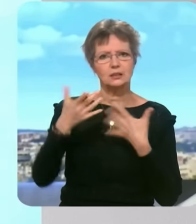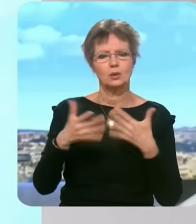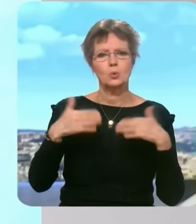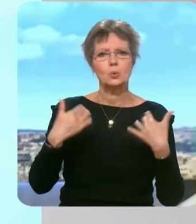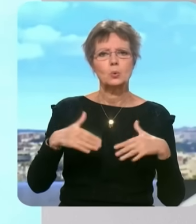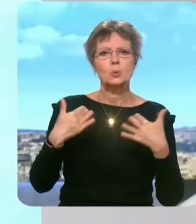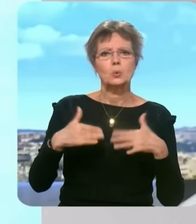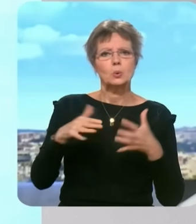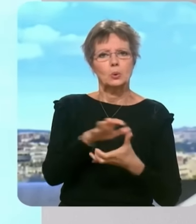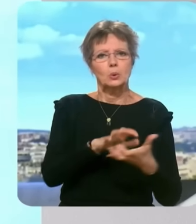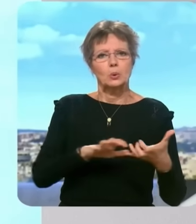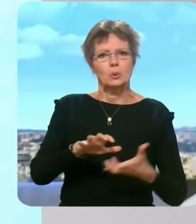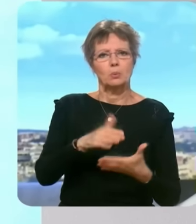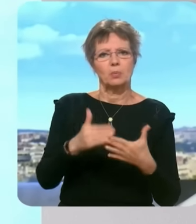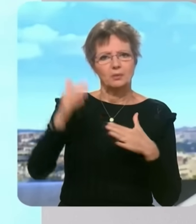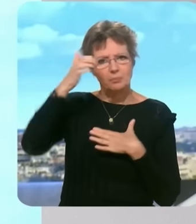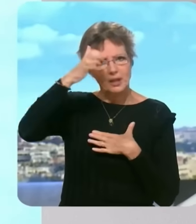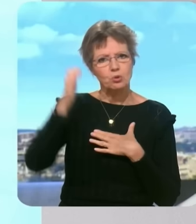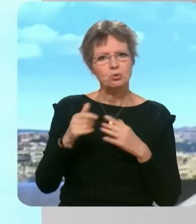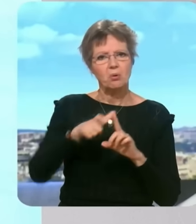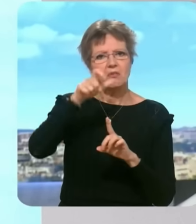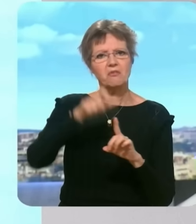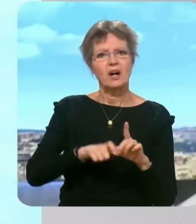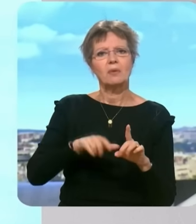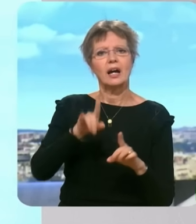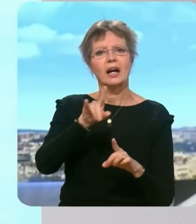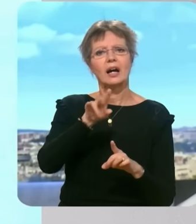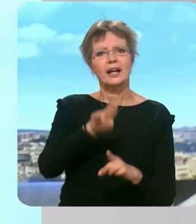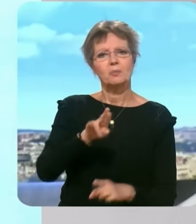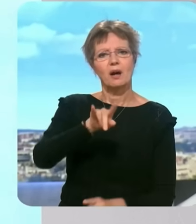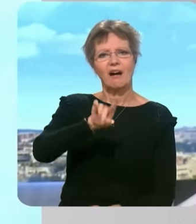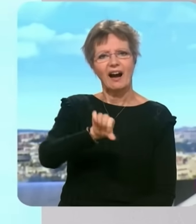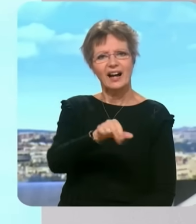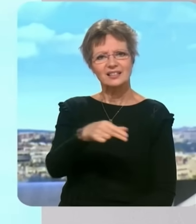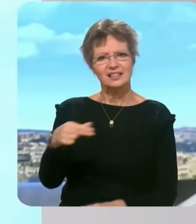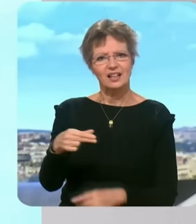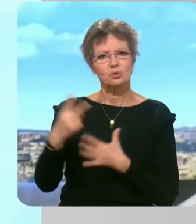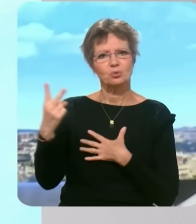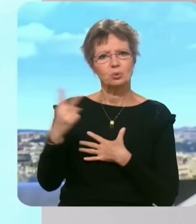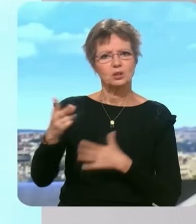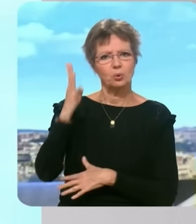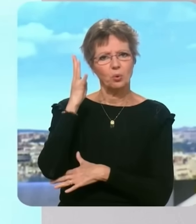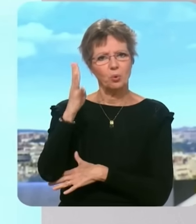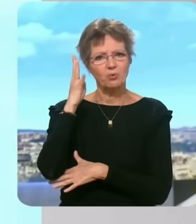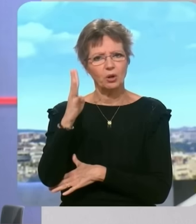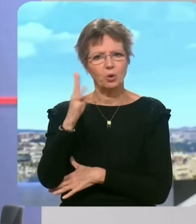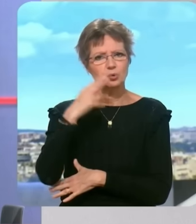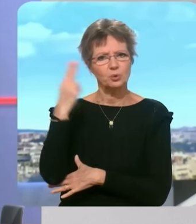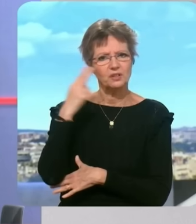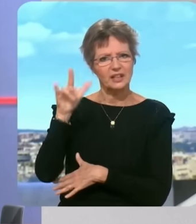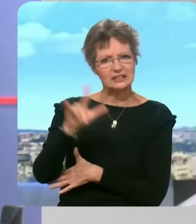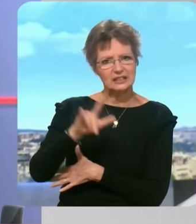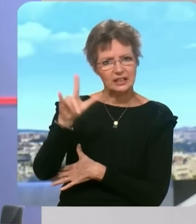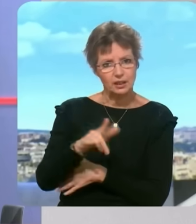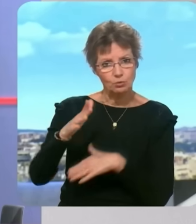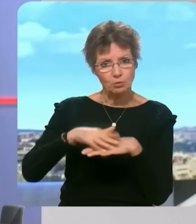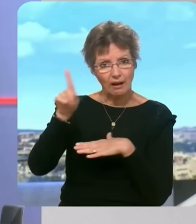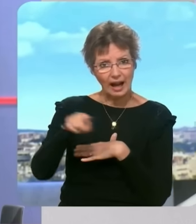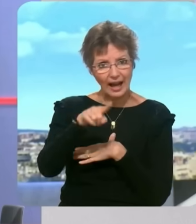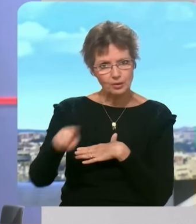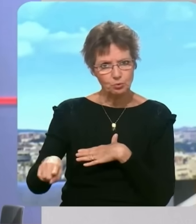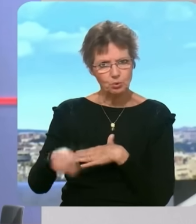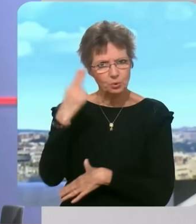partis de gauche. Jean-Luc Mélenchon et la militante franco-palestinienne Rima Hassan devaient organiser aujourd'hui une conférence dans l'université de Lille. Elle a finalement été annulée